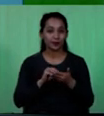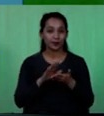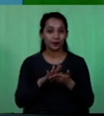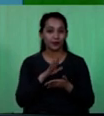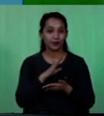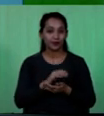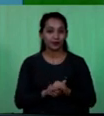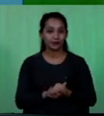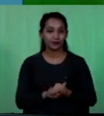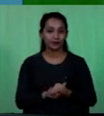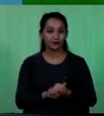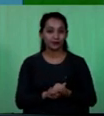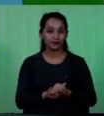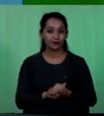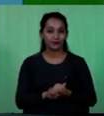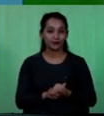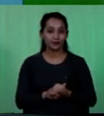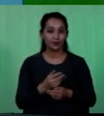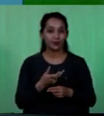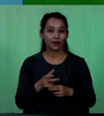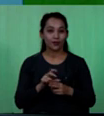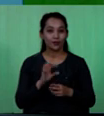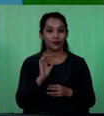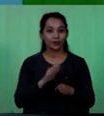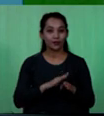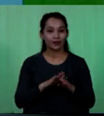belgiladingizmi? Unday bo'lsa, juda ham yaxshi.